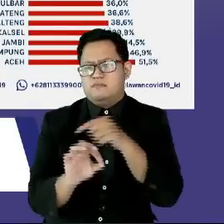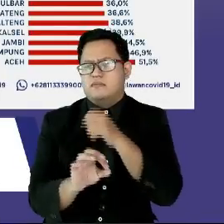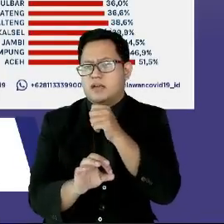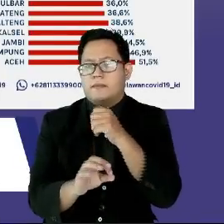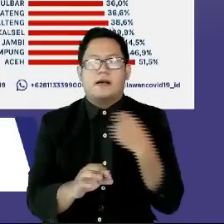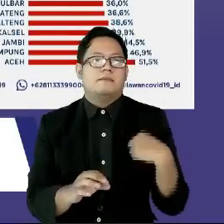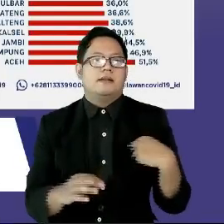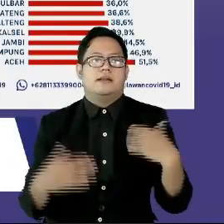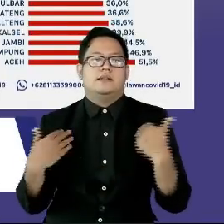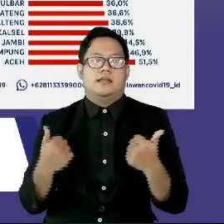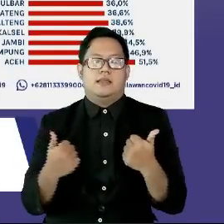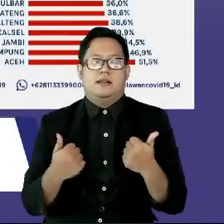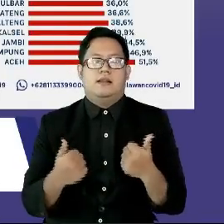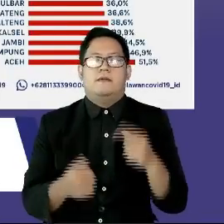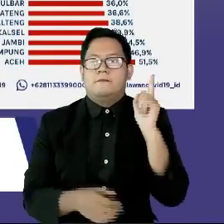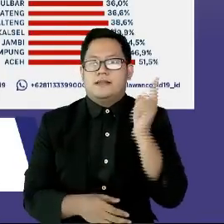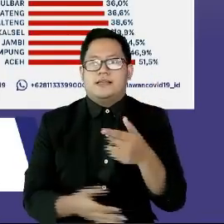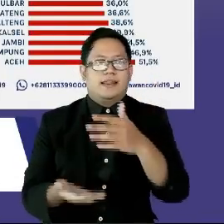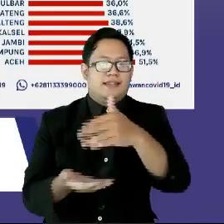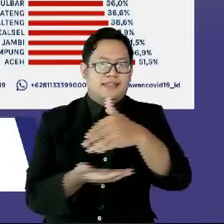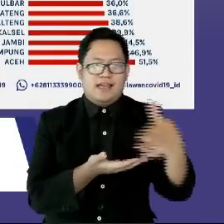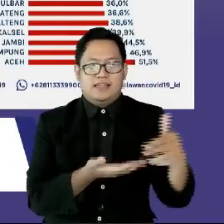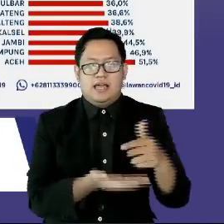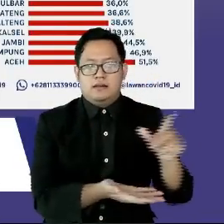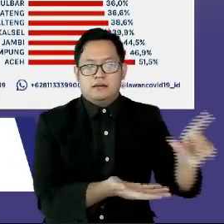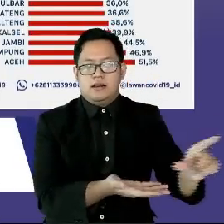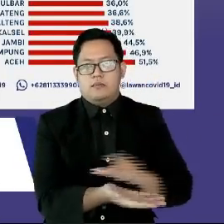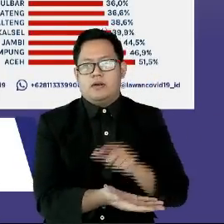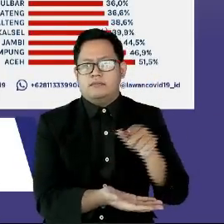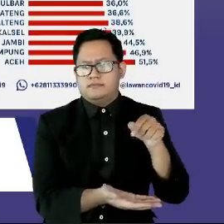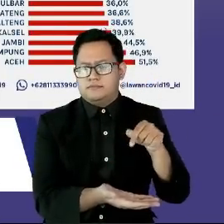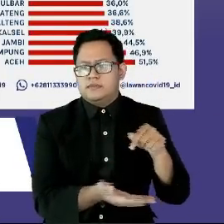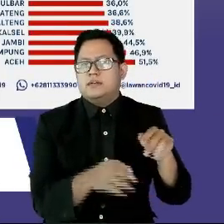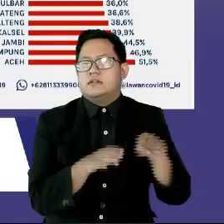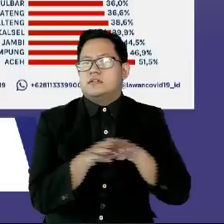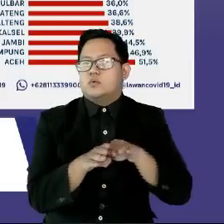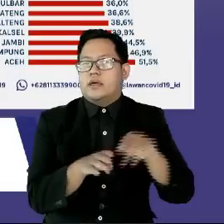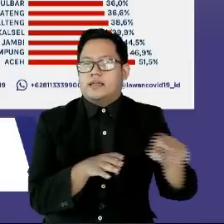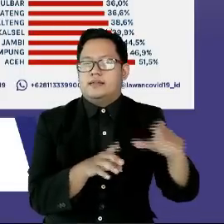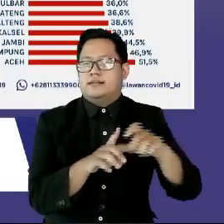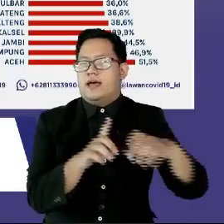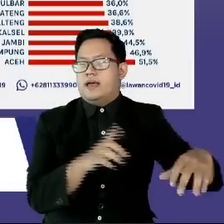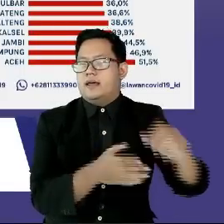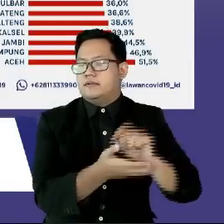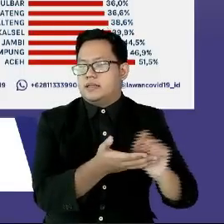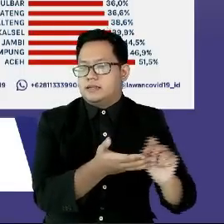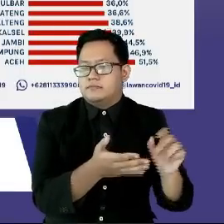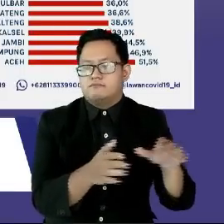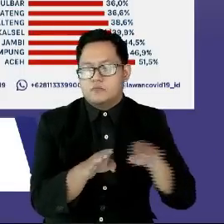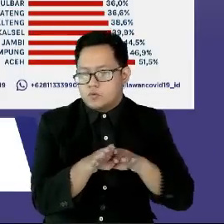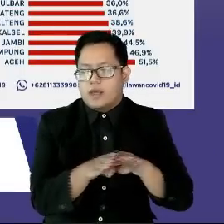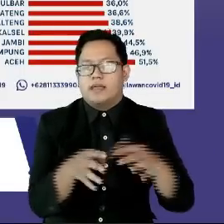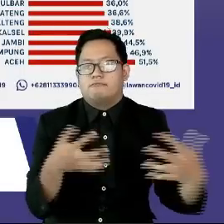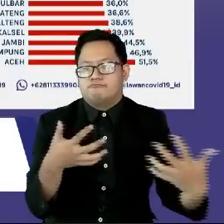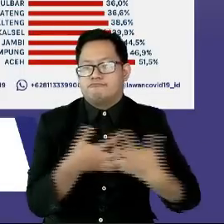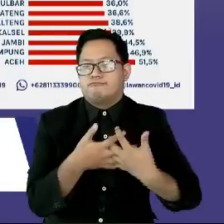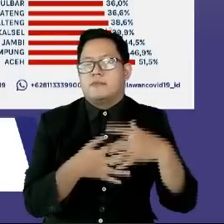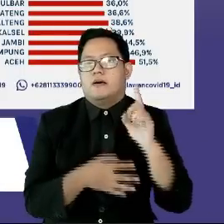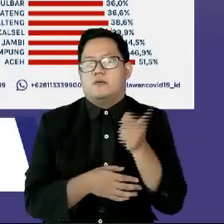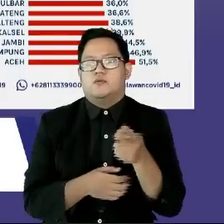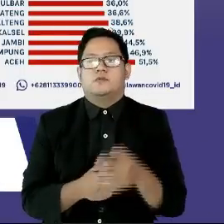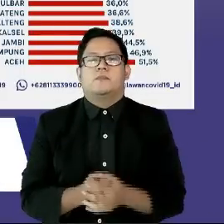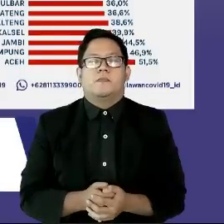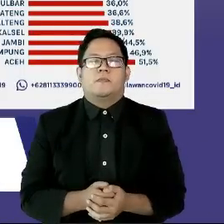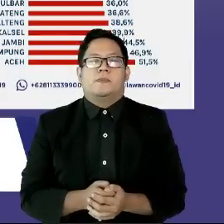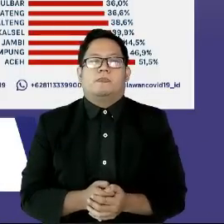sinkronisasi data dan pastikan data yang terlaporkan sesuai dengan pencatatan di daerah. Kemudian terus meningkatkan